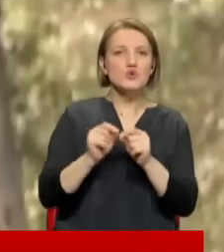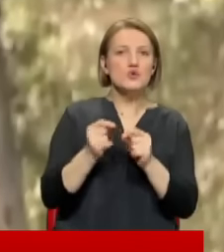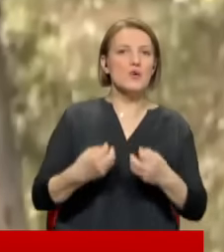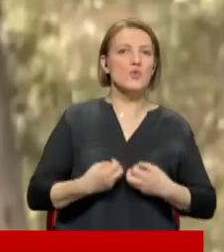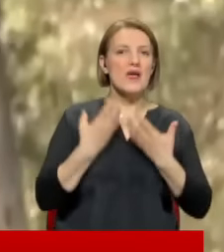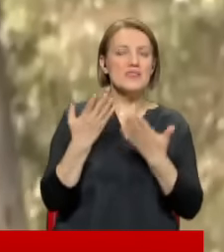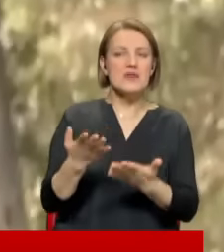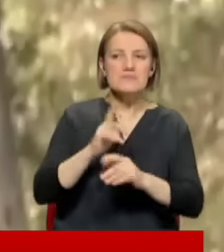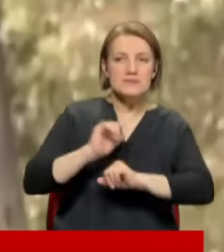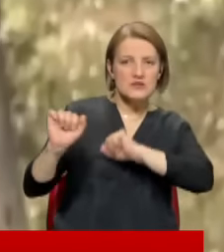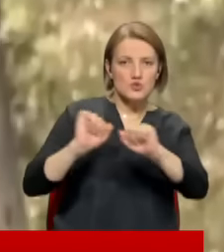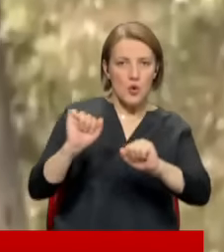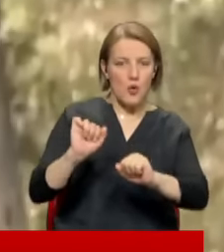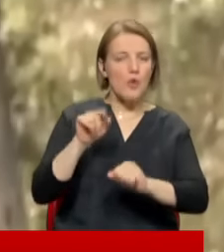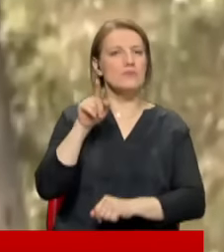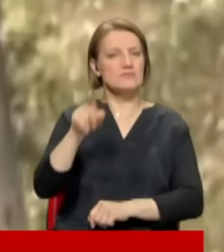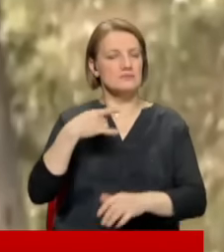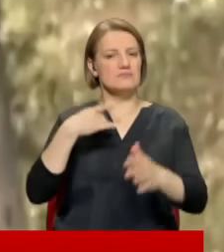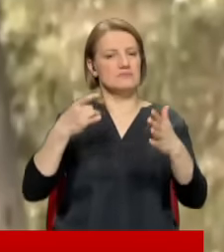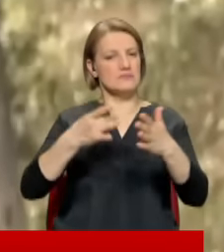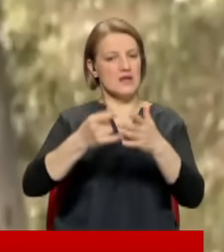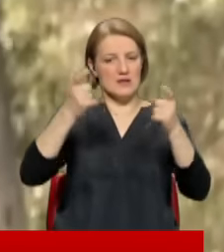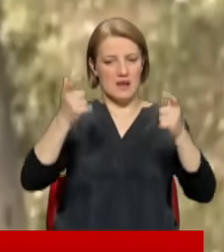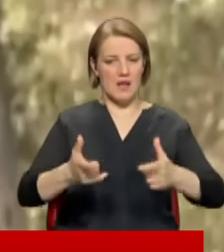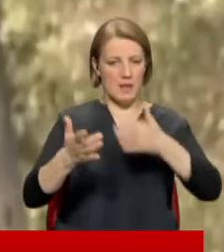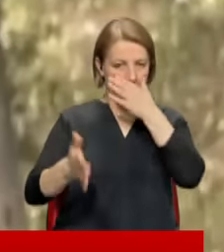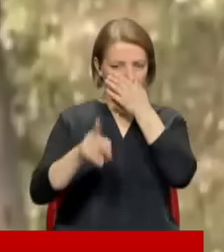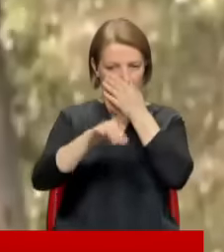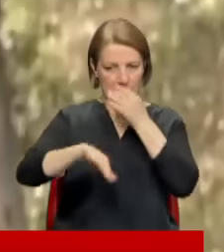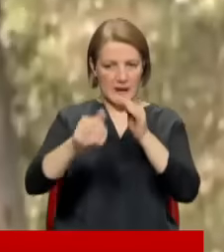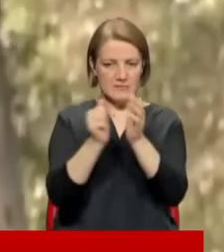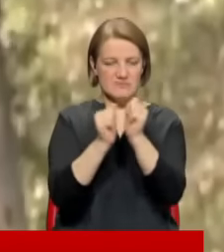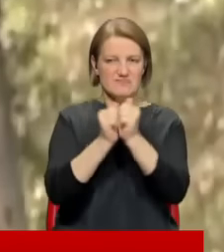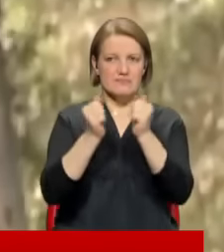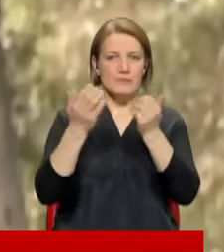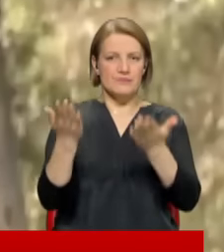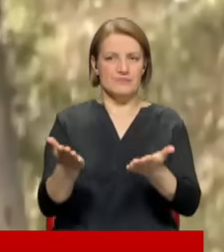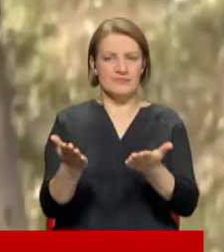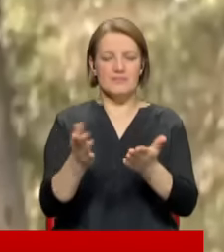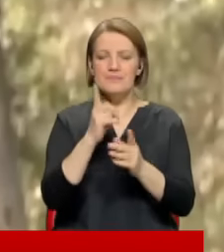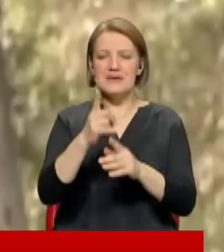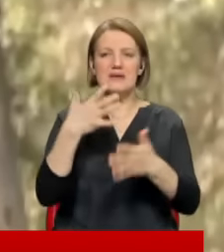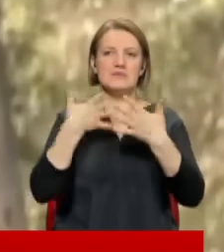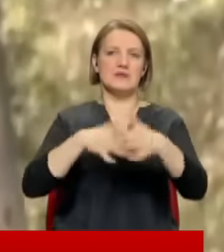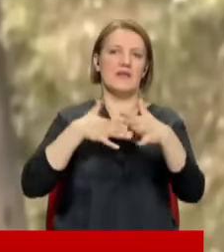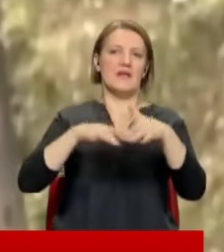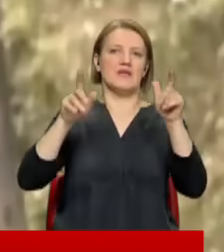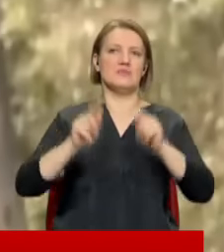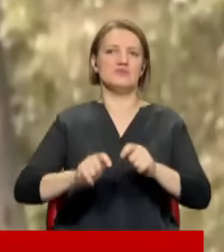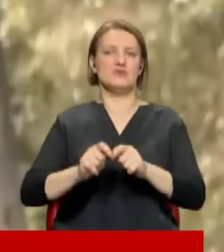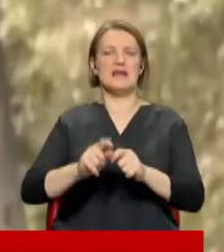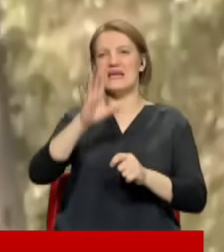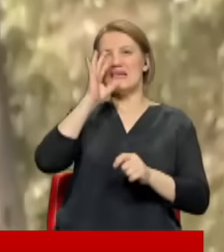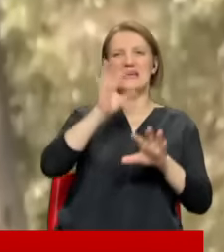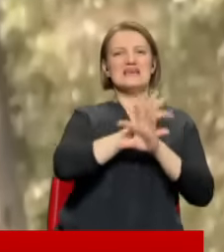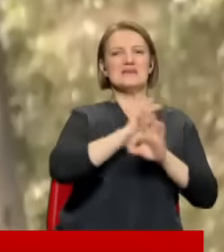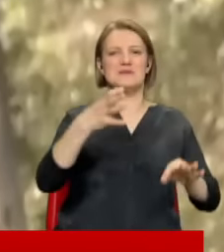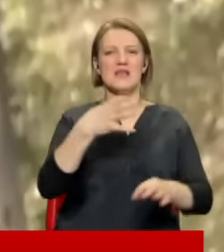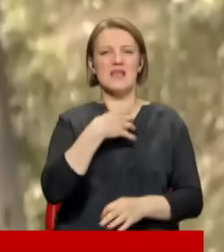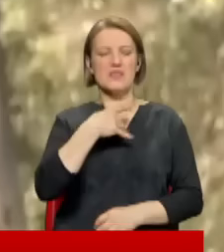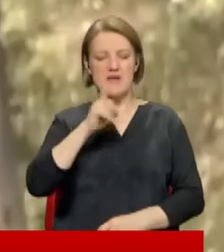üreticisi isyan ediyor. Tekirdağ'da onlarla birlikte bir miting yapacağız. Kimse